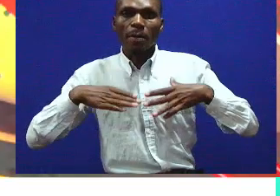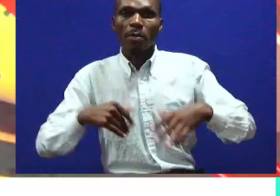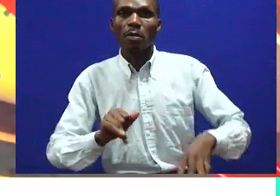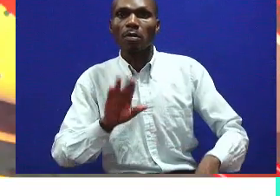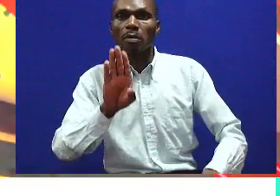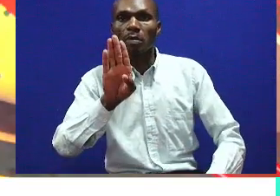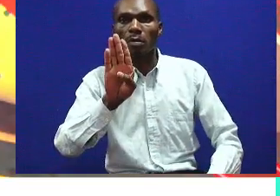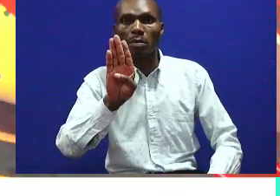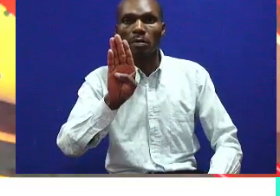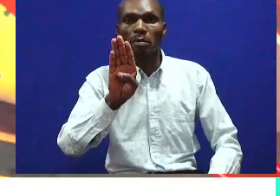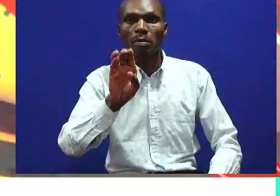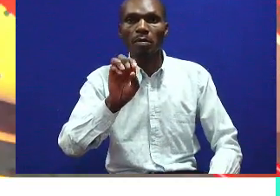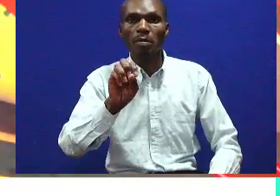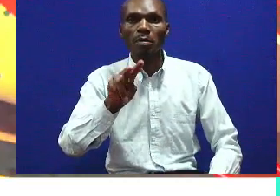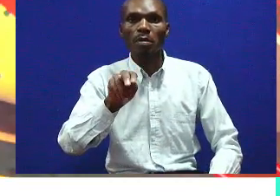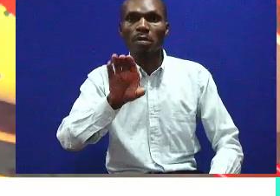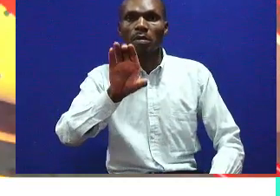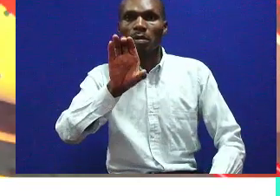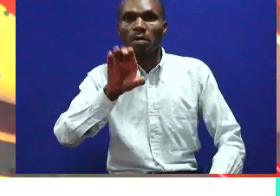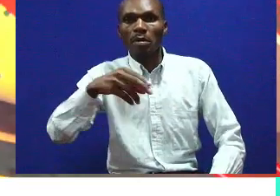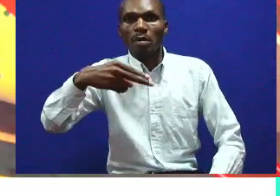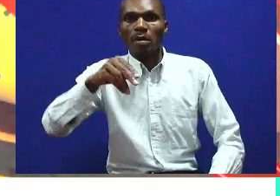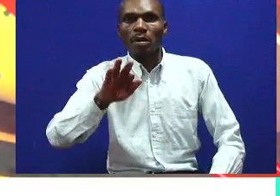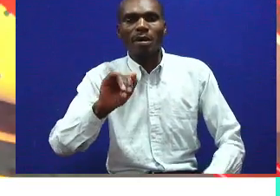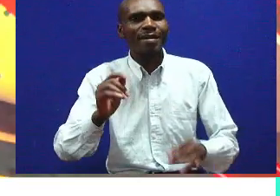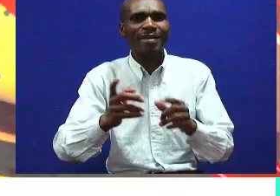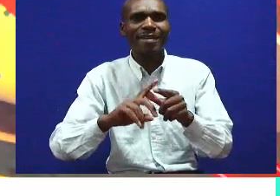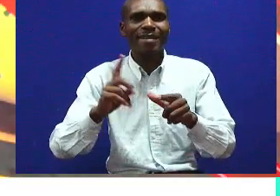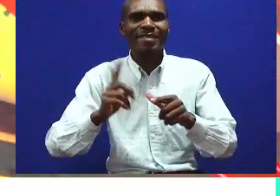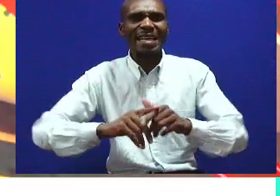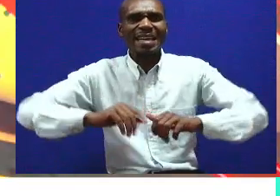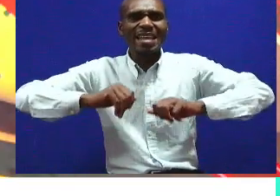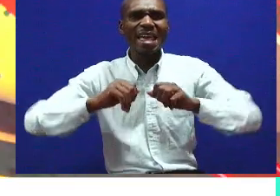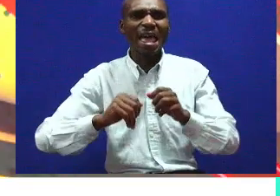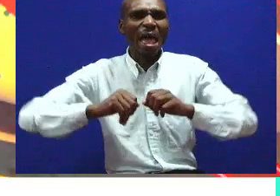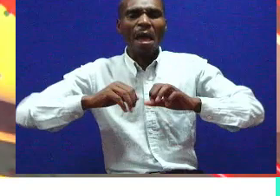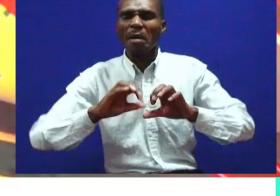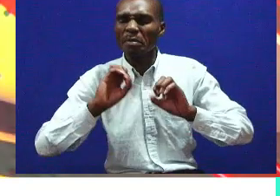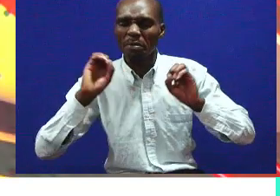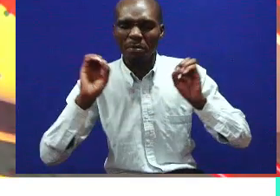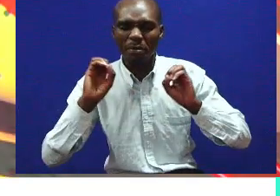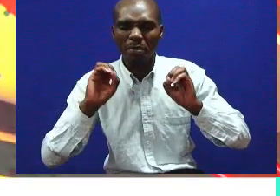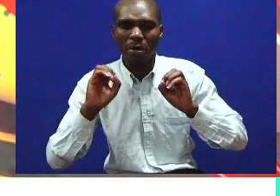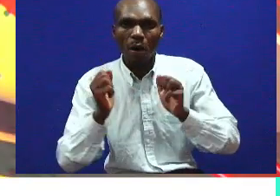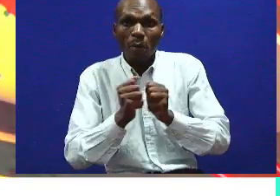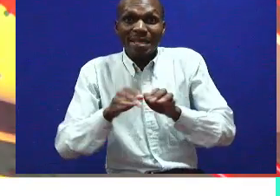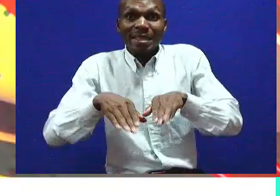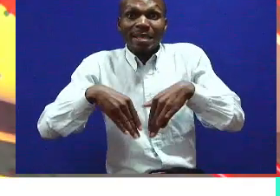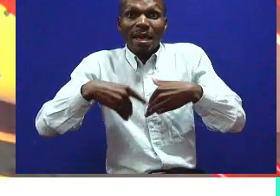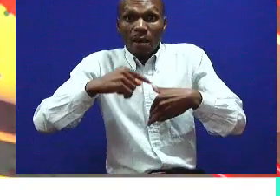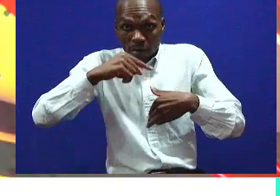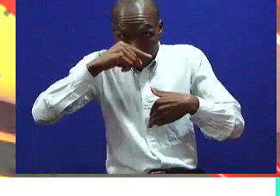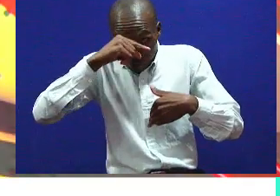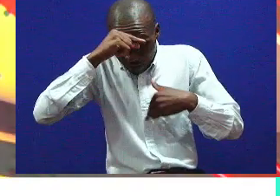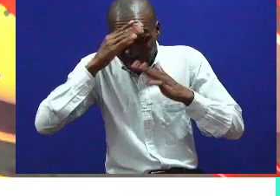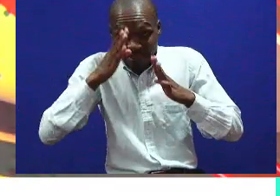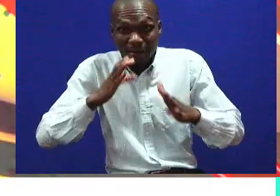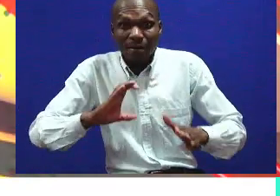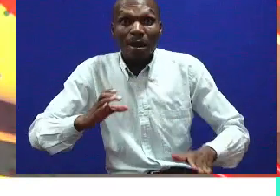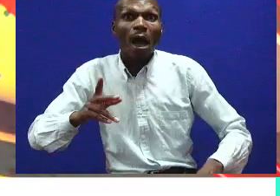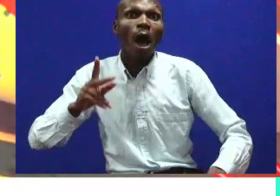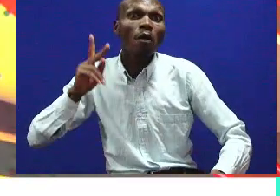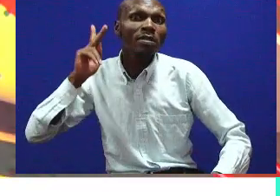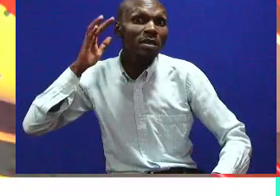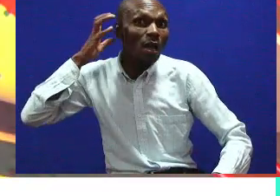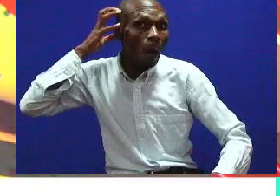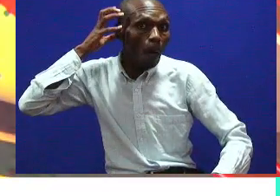Bogiakumu yotoka sebunge ya bunchari voro kirie ogotago kiwa kuwavo na mangana yomu gavana buwe county ya Kisii Paul Simbarati